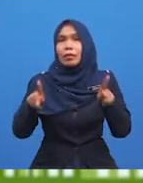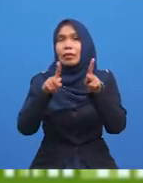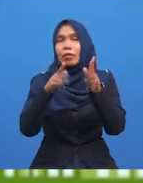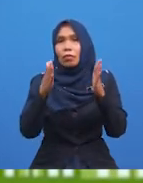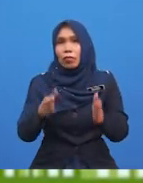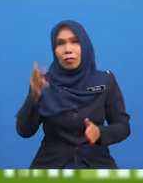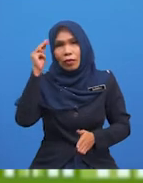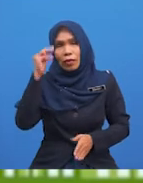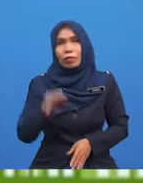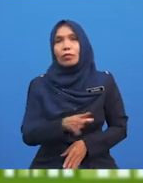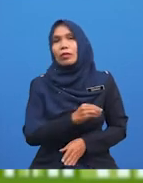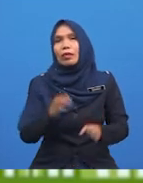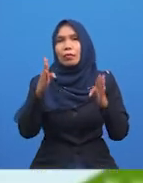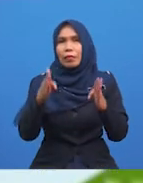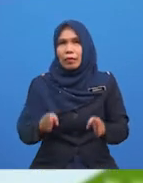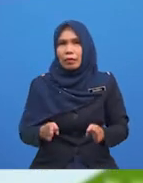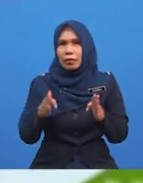negara ini. Justru,